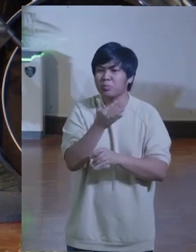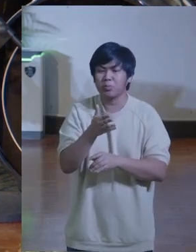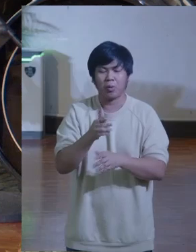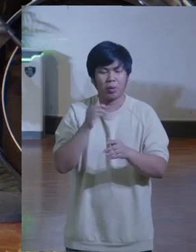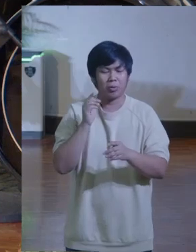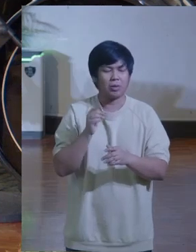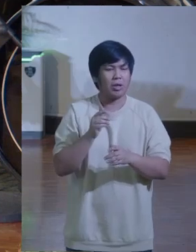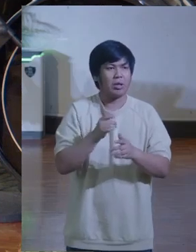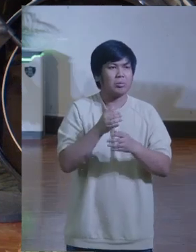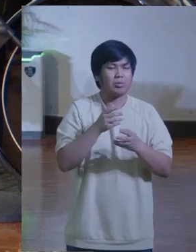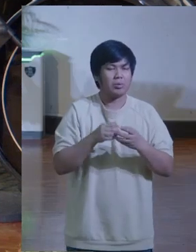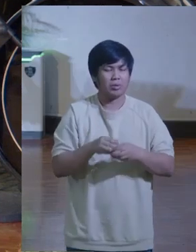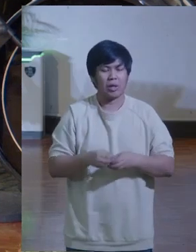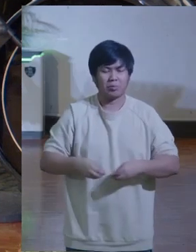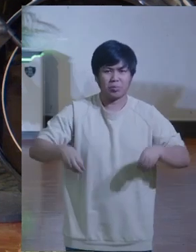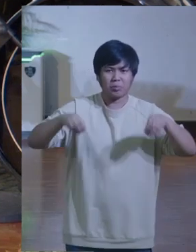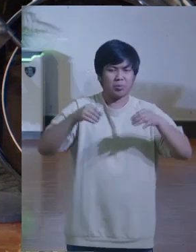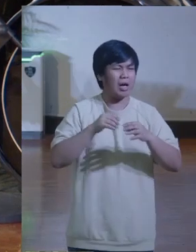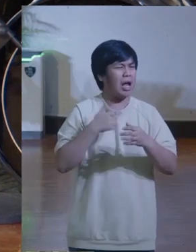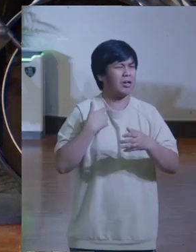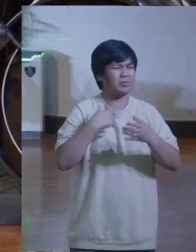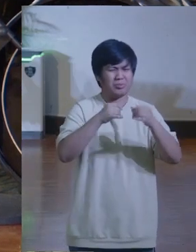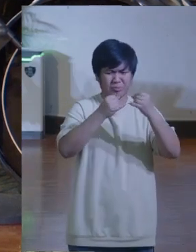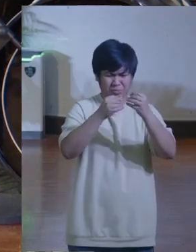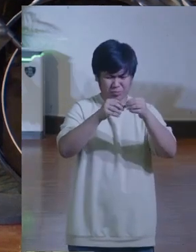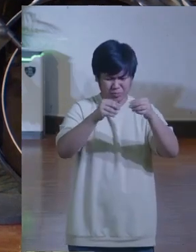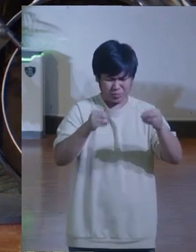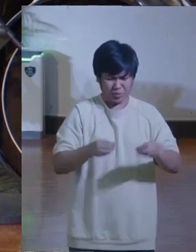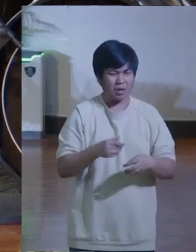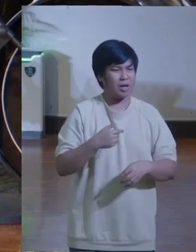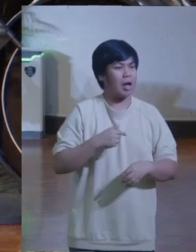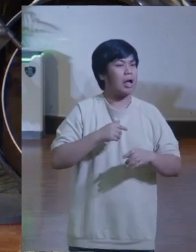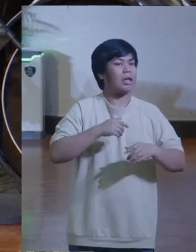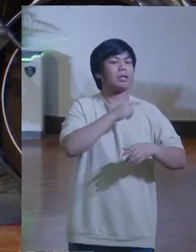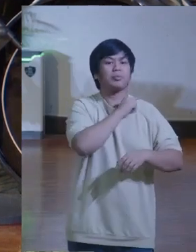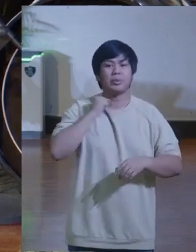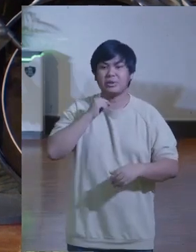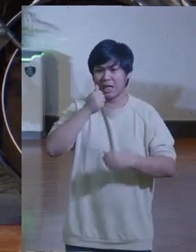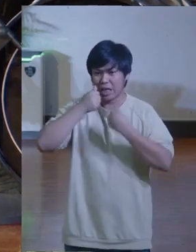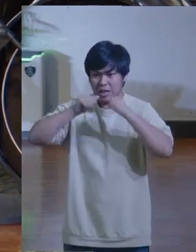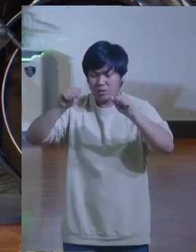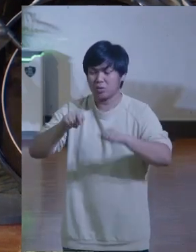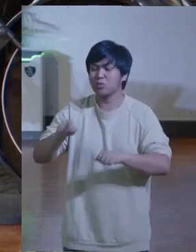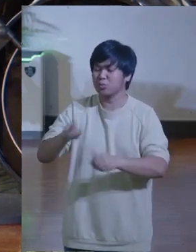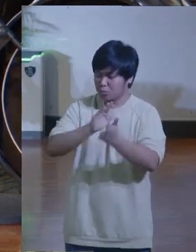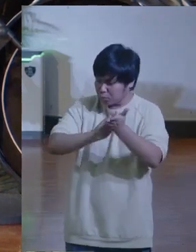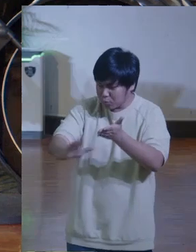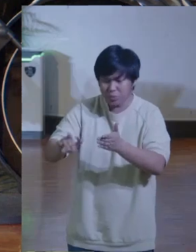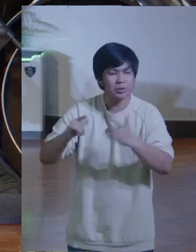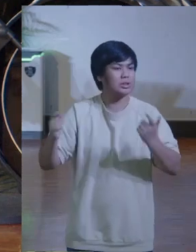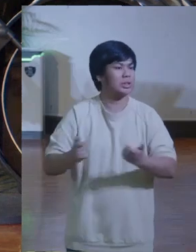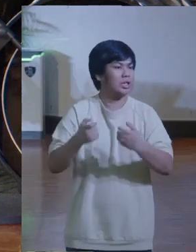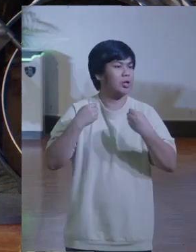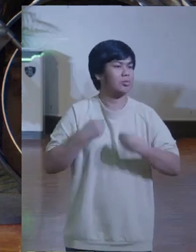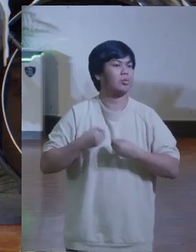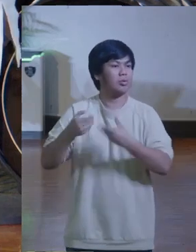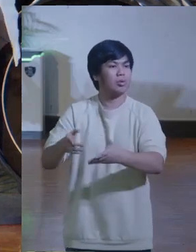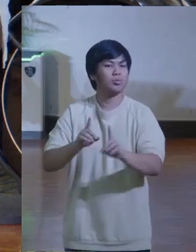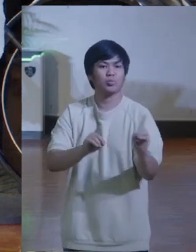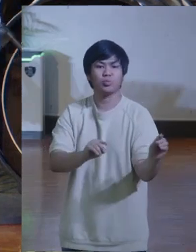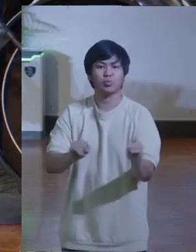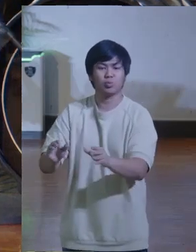priest, "Te absolvo." No, "I absolve you of your sin." Tapos bibigyan kanila ng